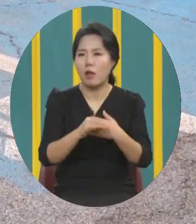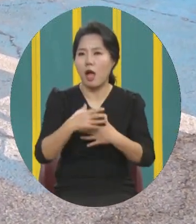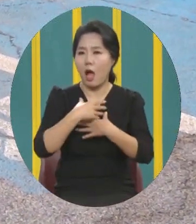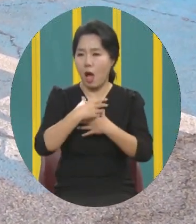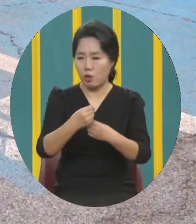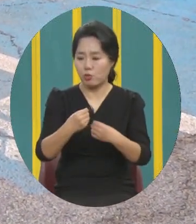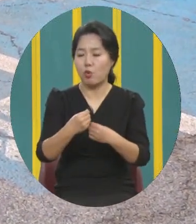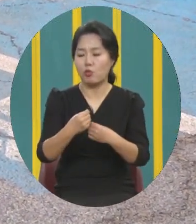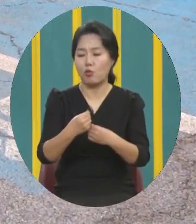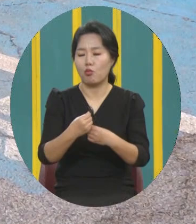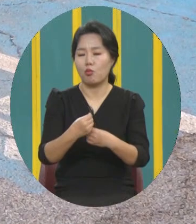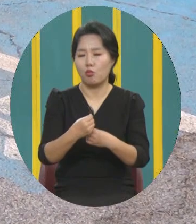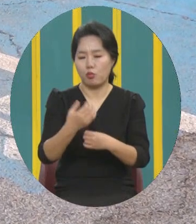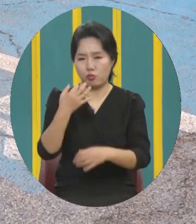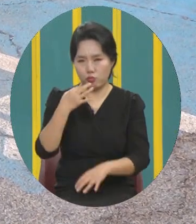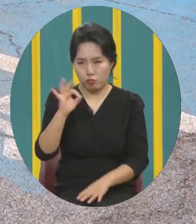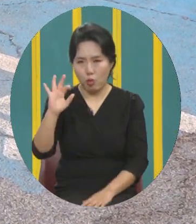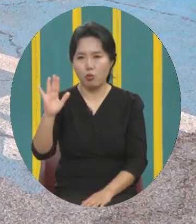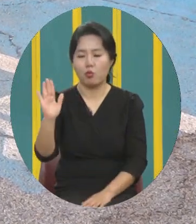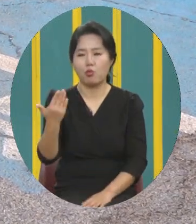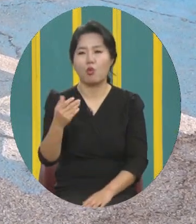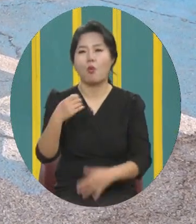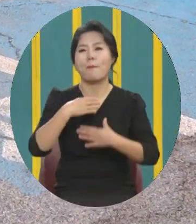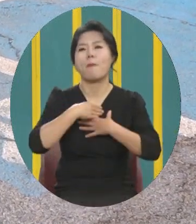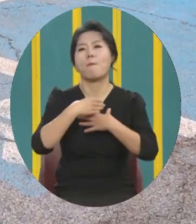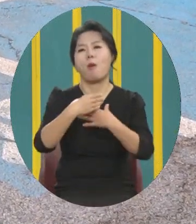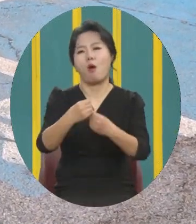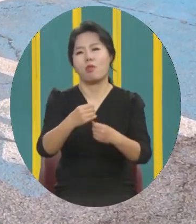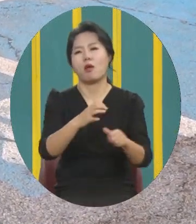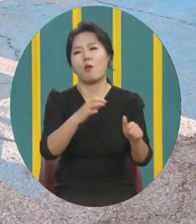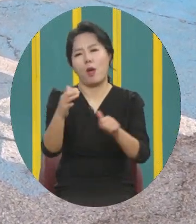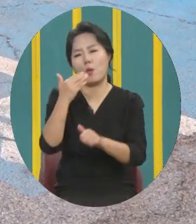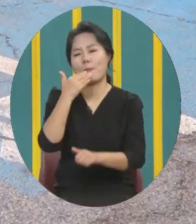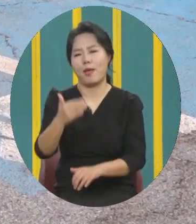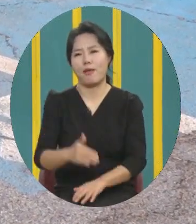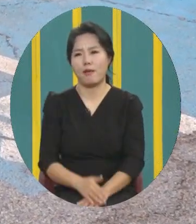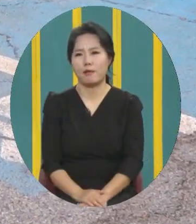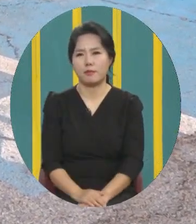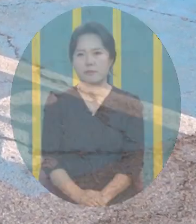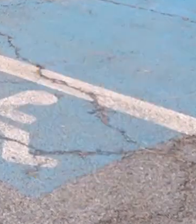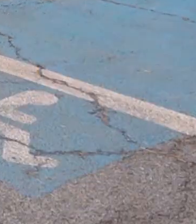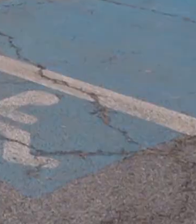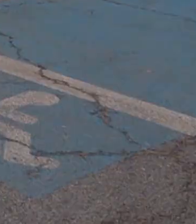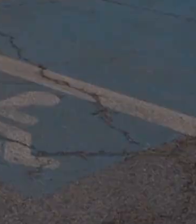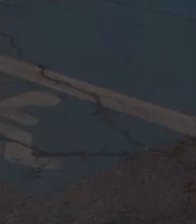안전도 보장이 되고 좀 더 편리하게 이용할 수 있지 않을까라는 생각이 듭니다.